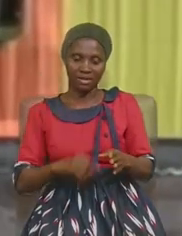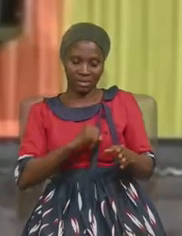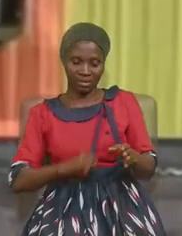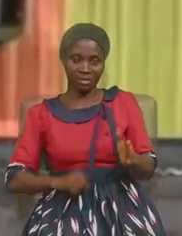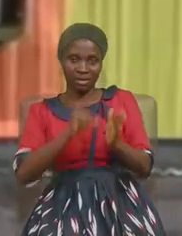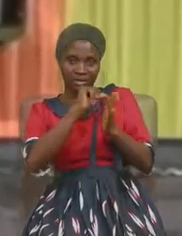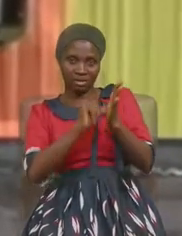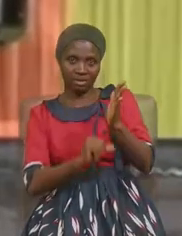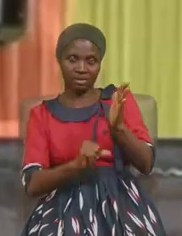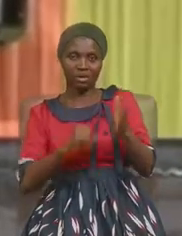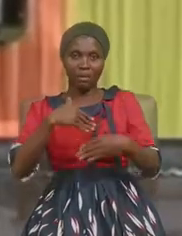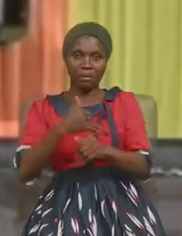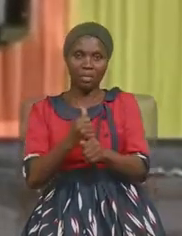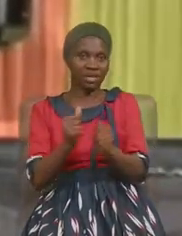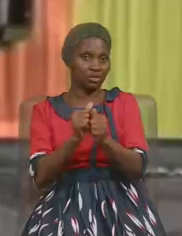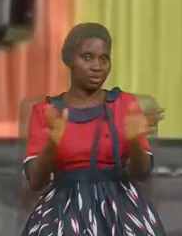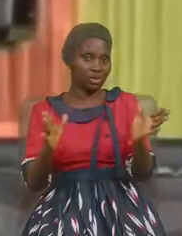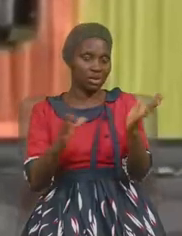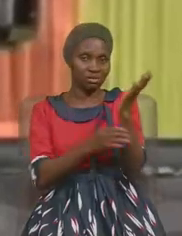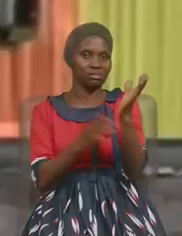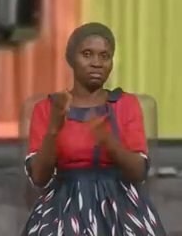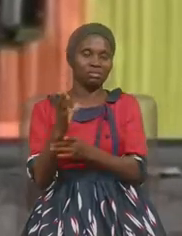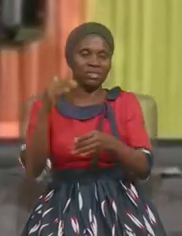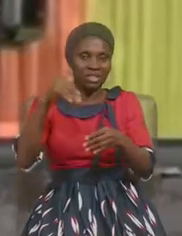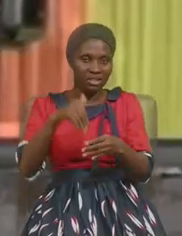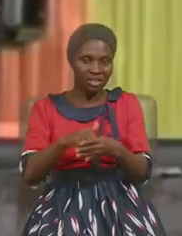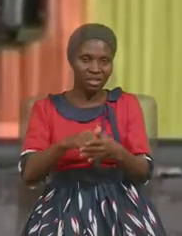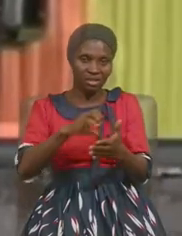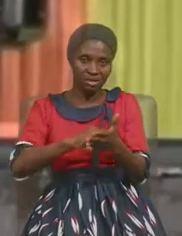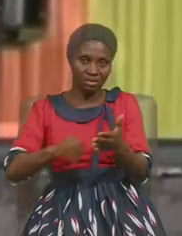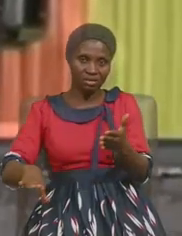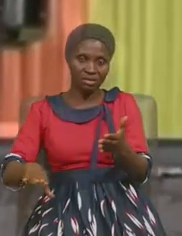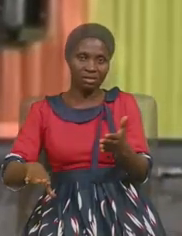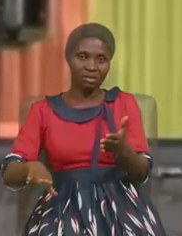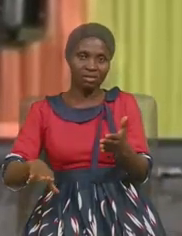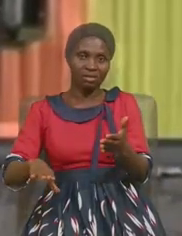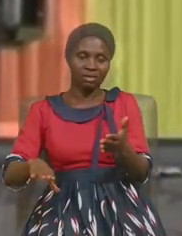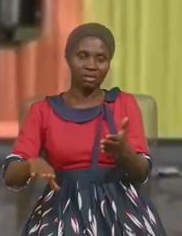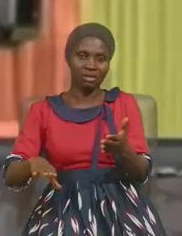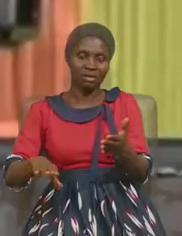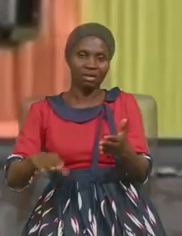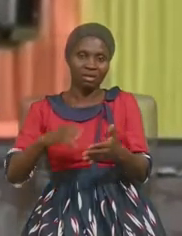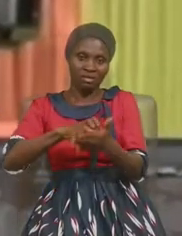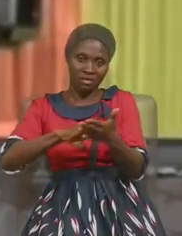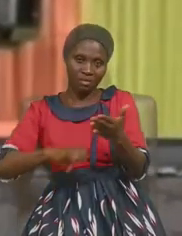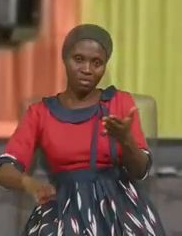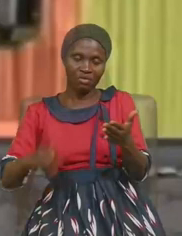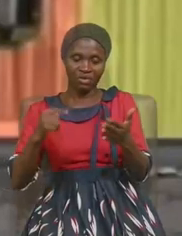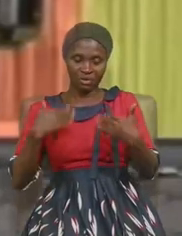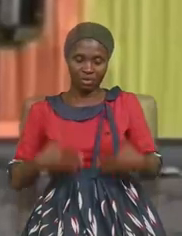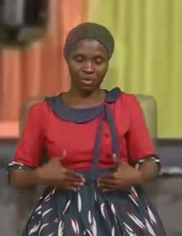la circoncision qui n'a pas été faite de main, mais de la circoncision de Christ qui consiste dans